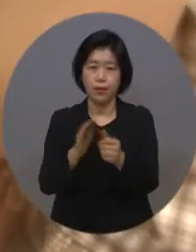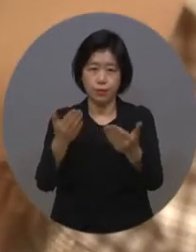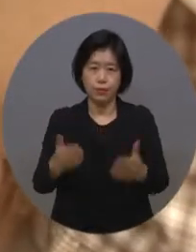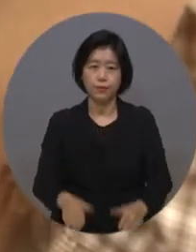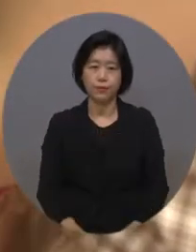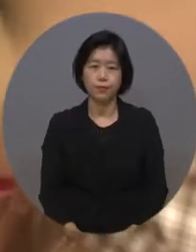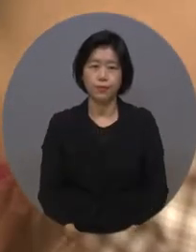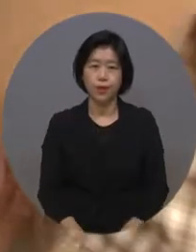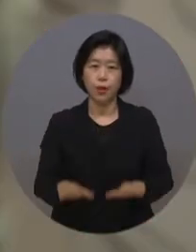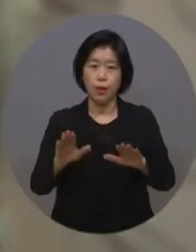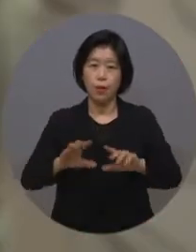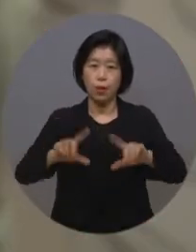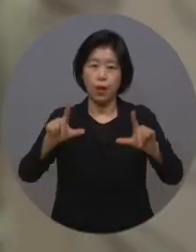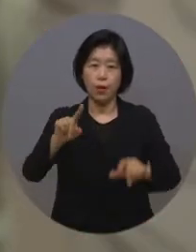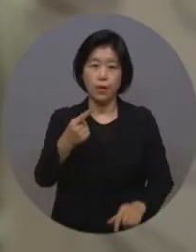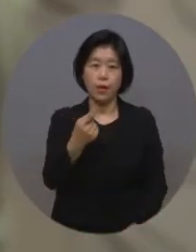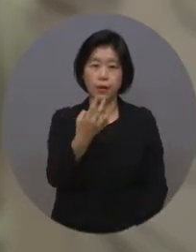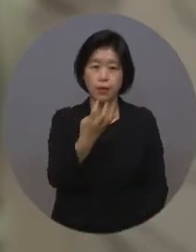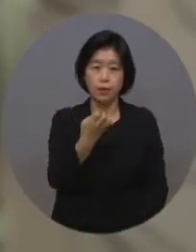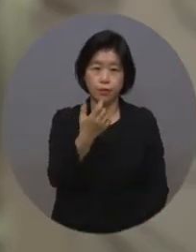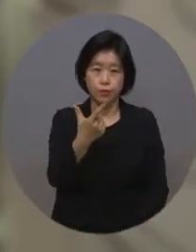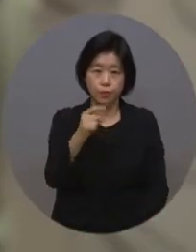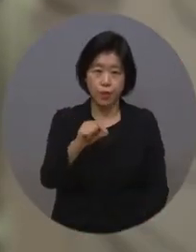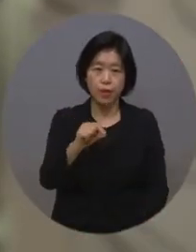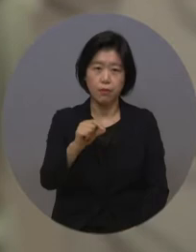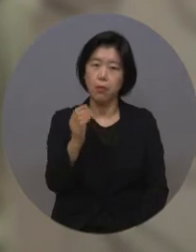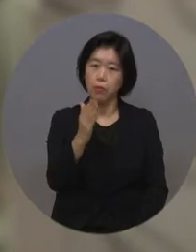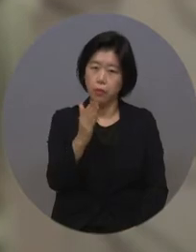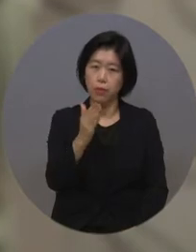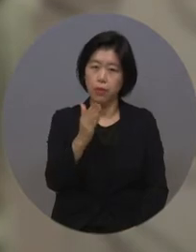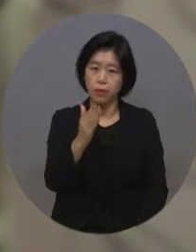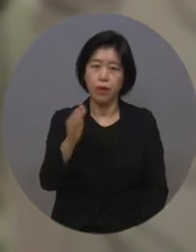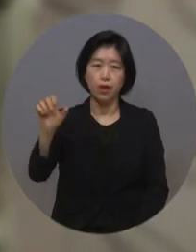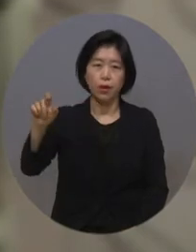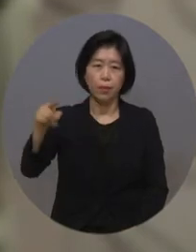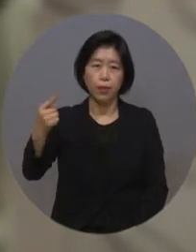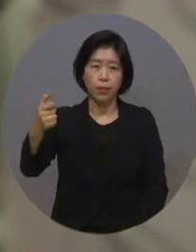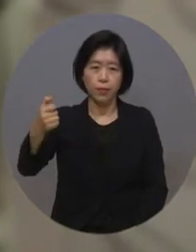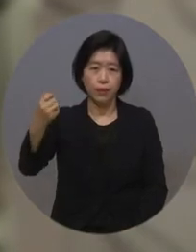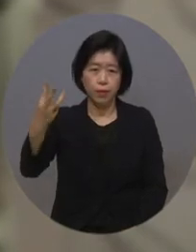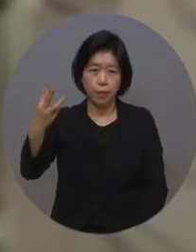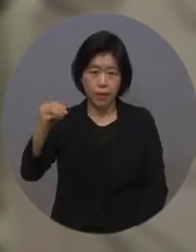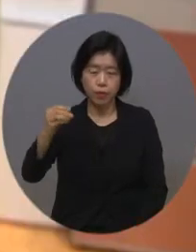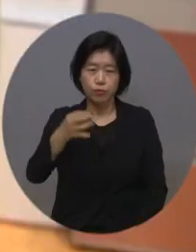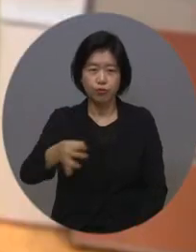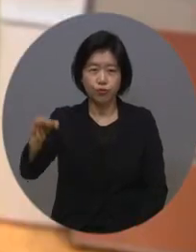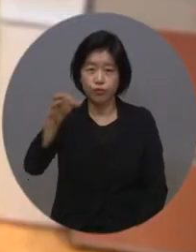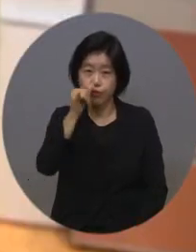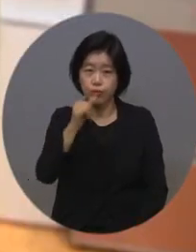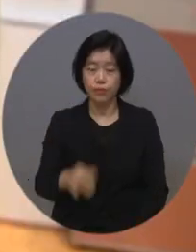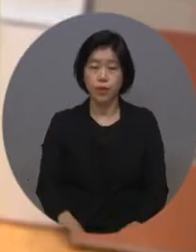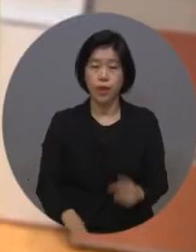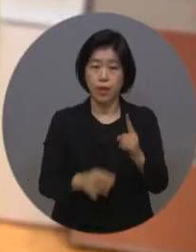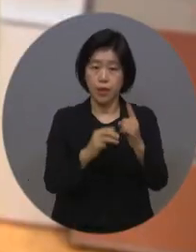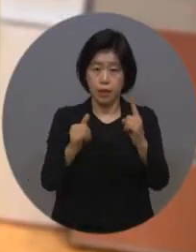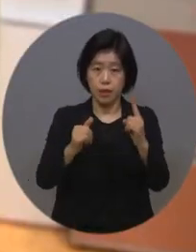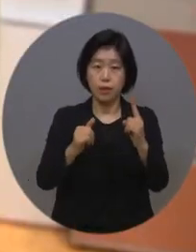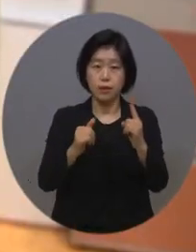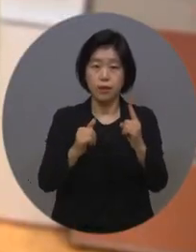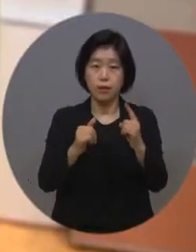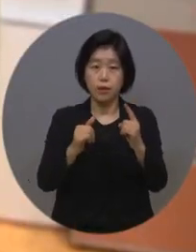기준 올해 146만 2,887원에서 153만 6,324원으로, 1인 가구는